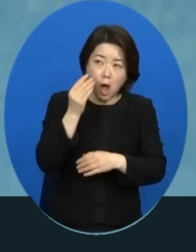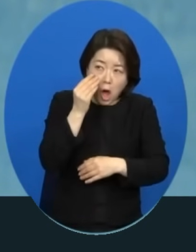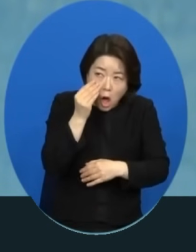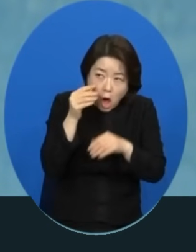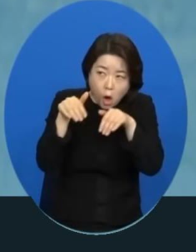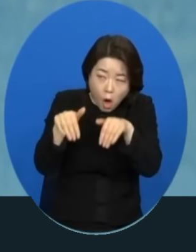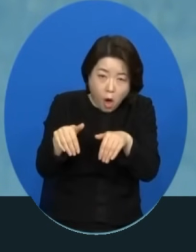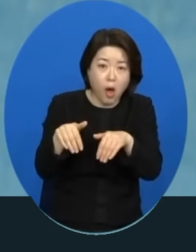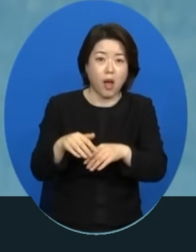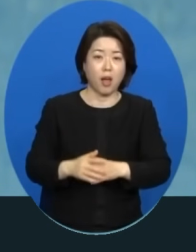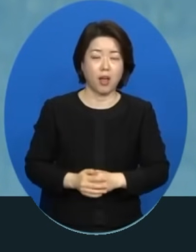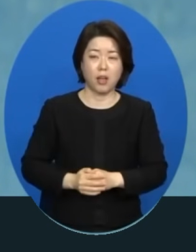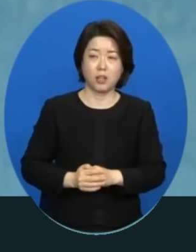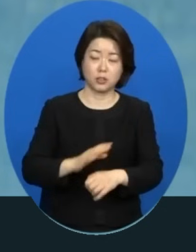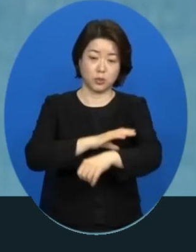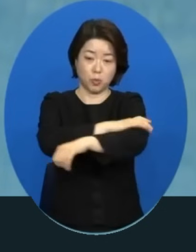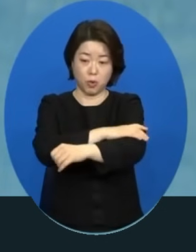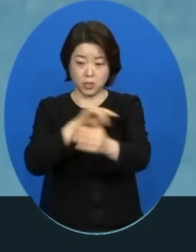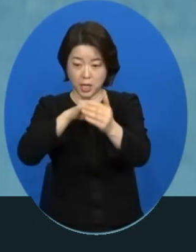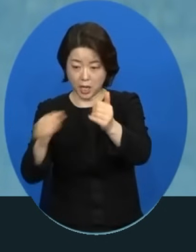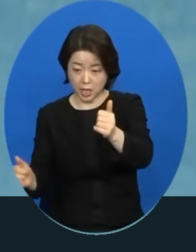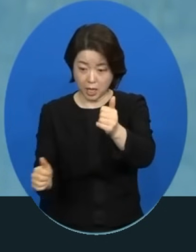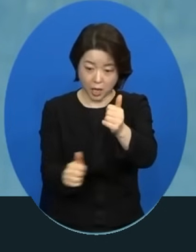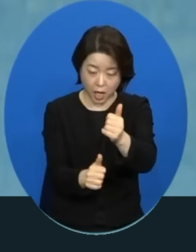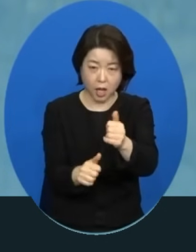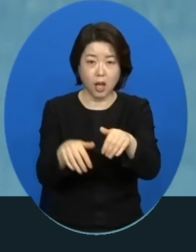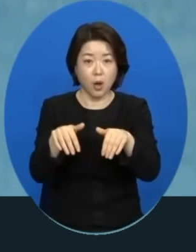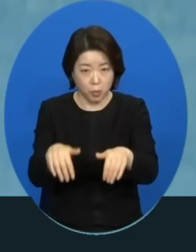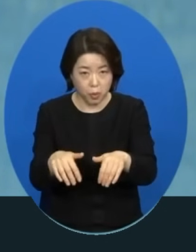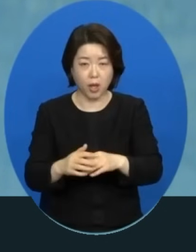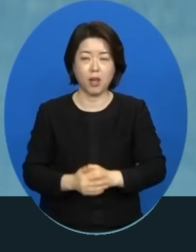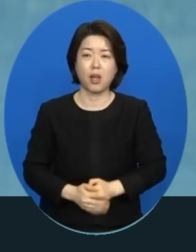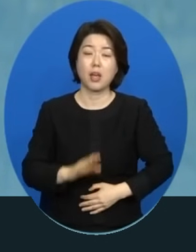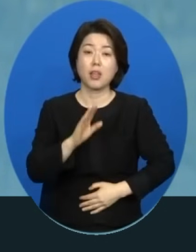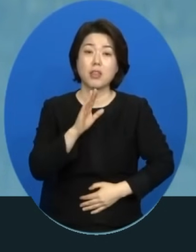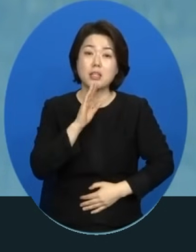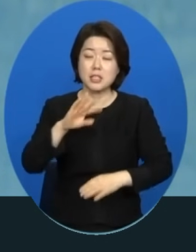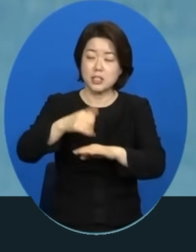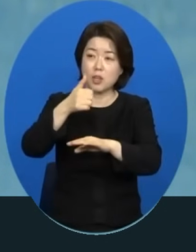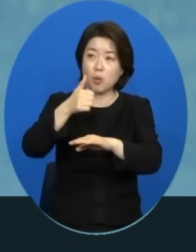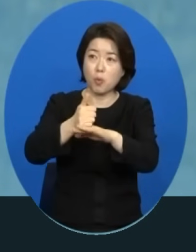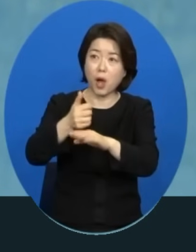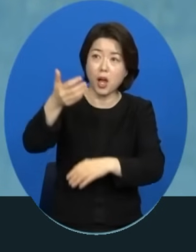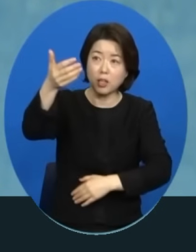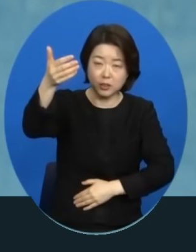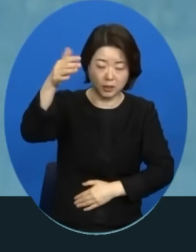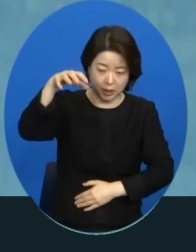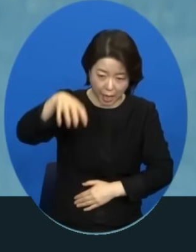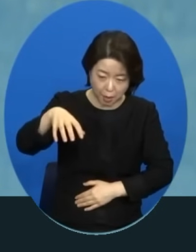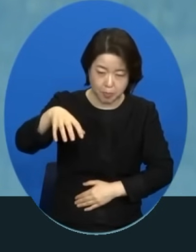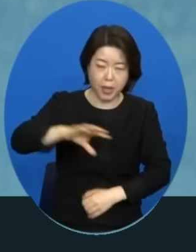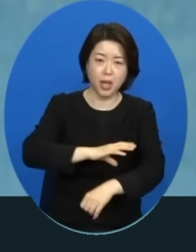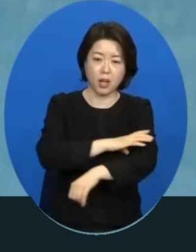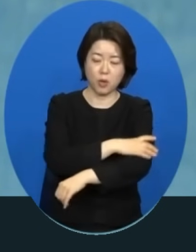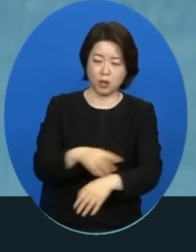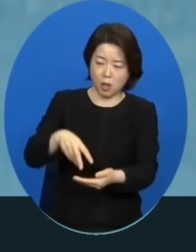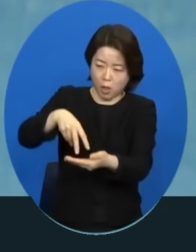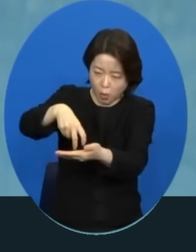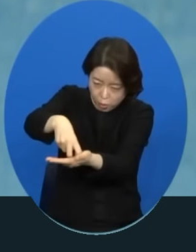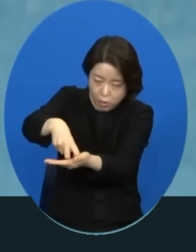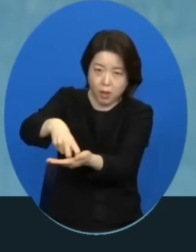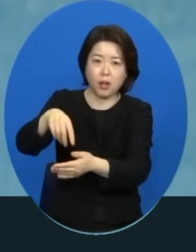아래에 들어가는 것을 말하는 것이죠. 그래서 나의 진정한 왕이신 주님 앞에 그 주권에 무릎을 꿇는 것이